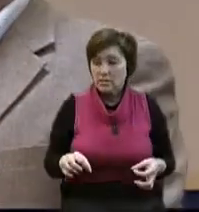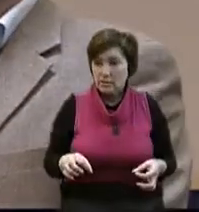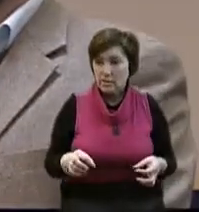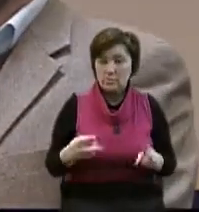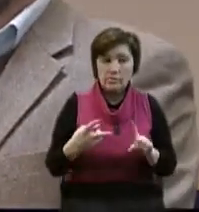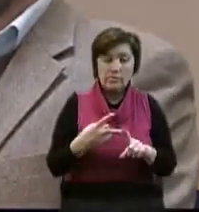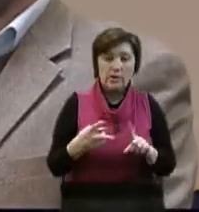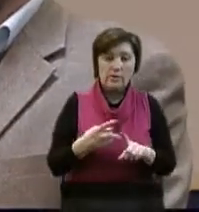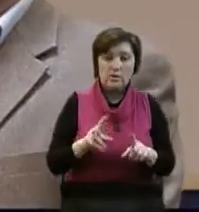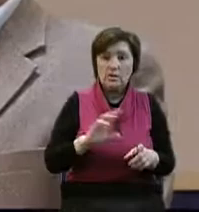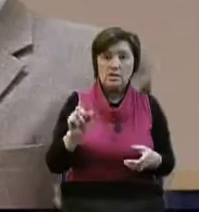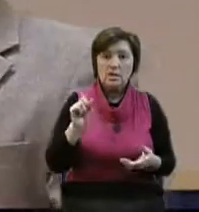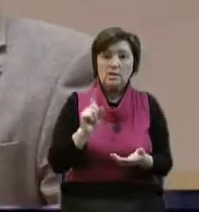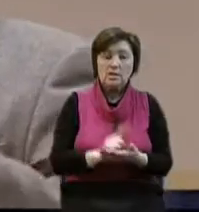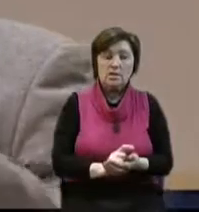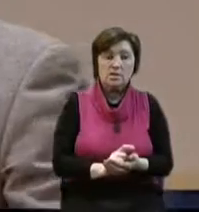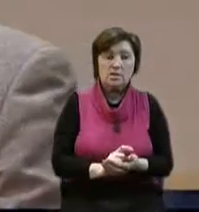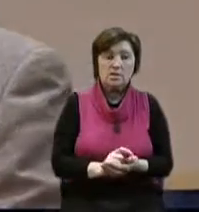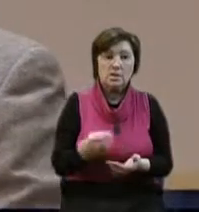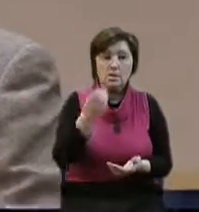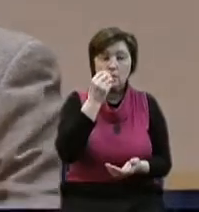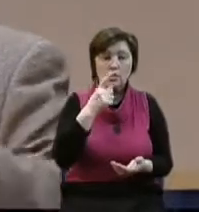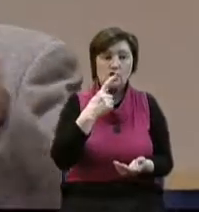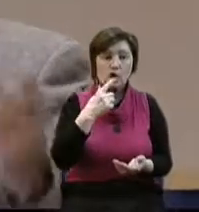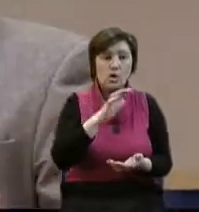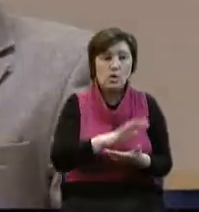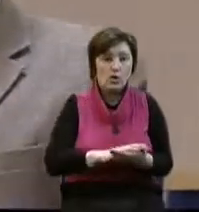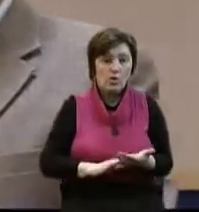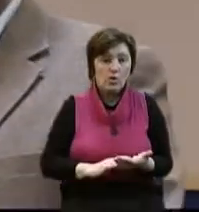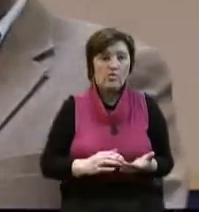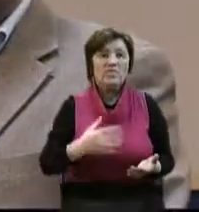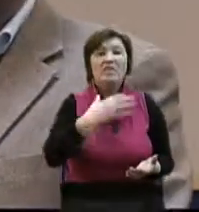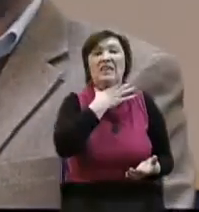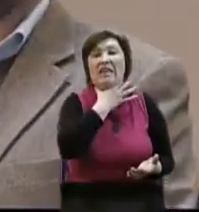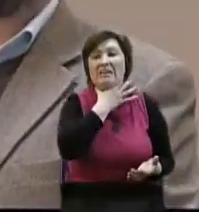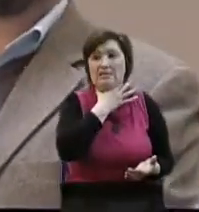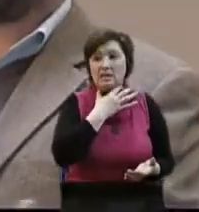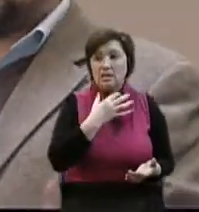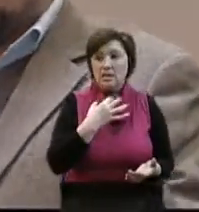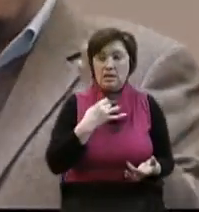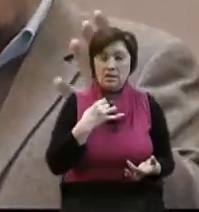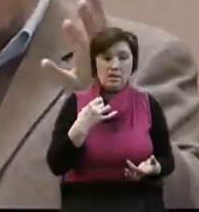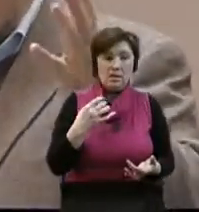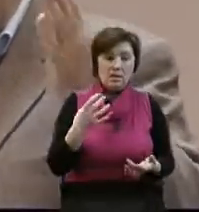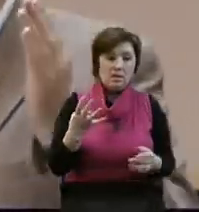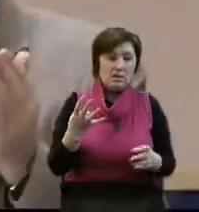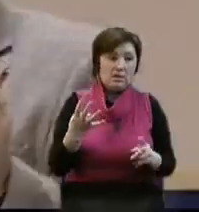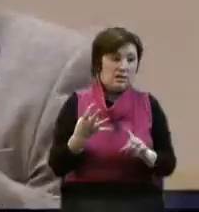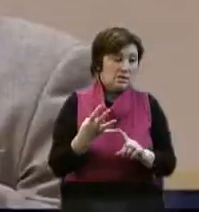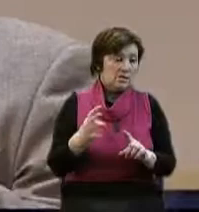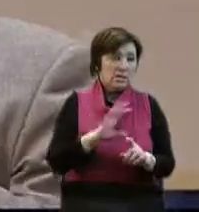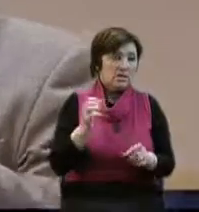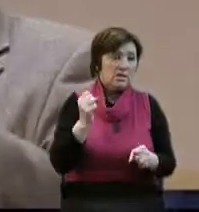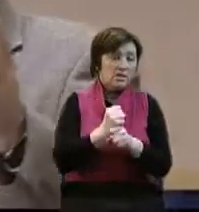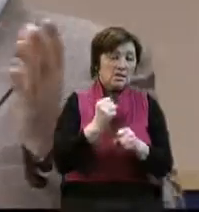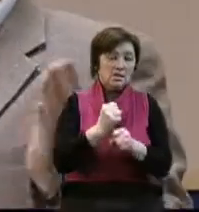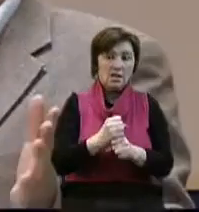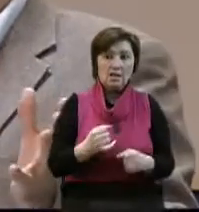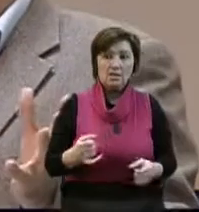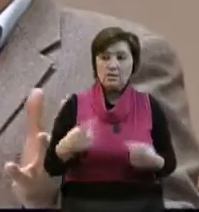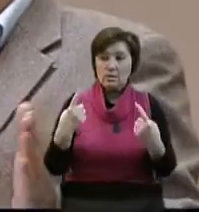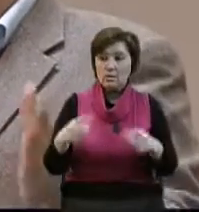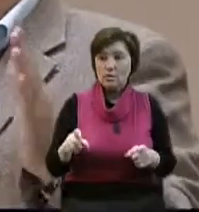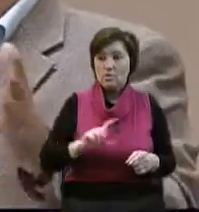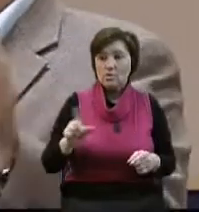Не должны есть крови, удавлены. Третье. И четвертое. Не делай другим то, чего не хотите